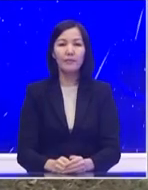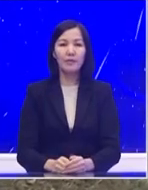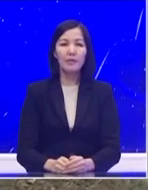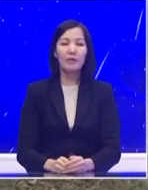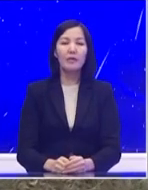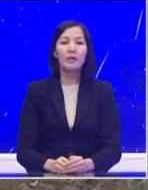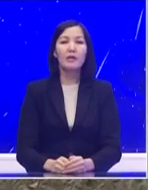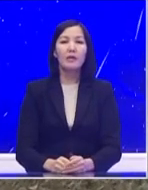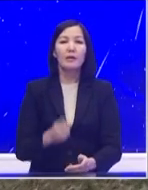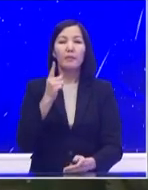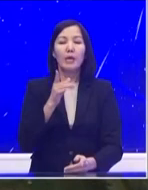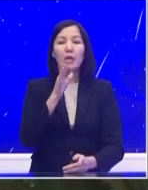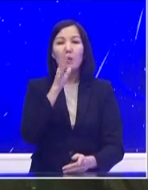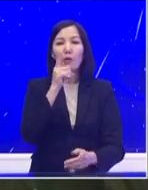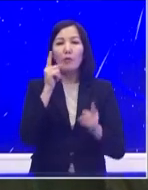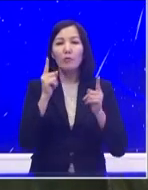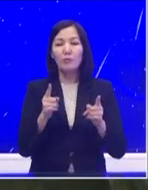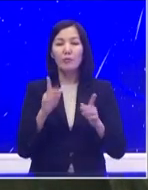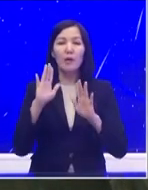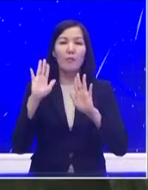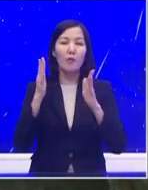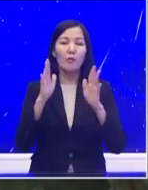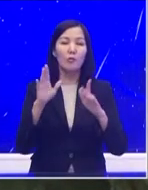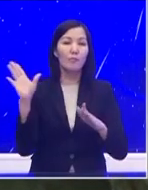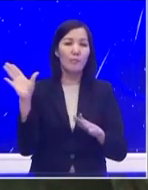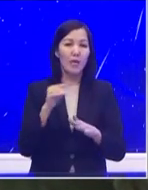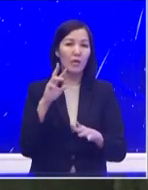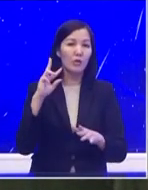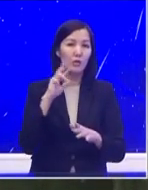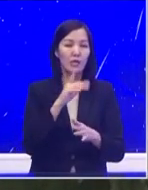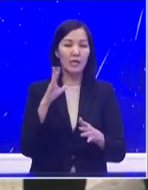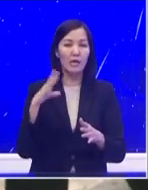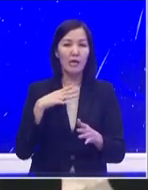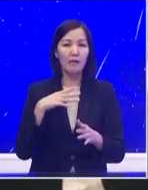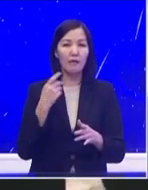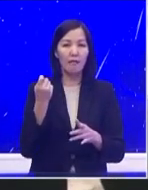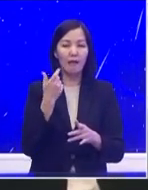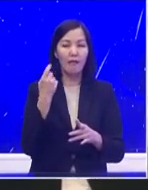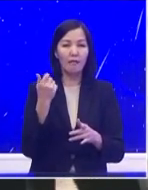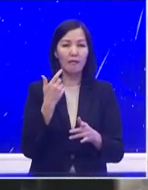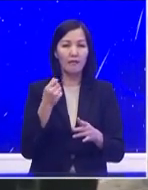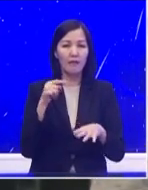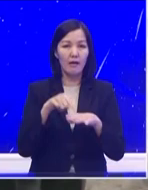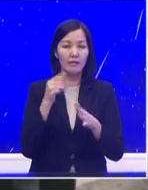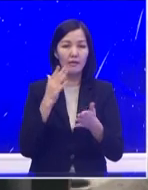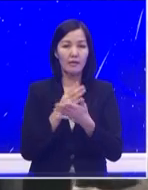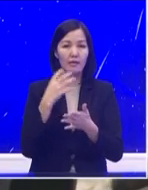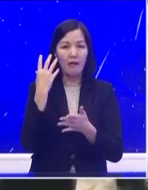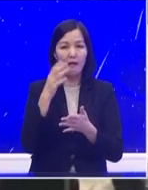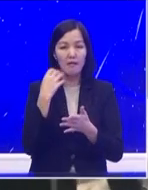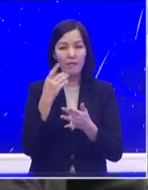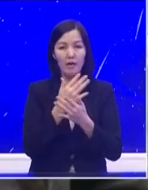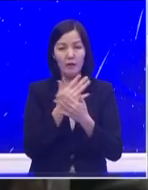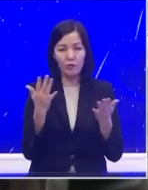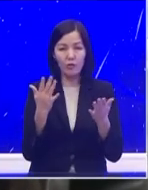Бактериялық күйік бір маусымдақ бүкіл бақты құртуы мүмкін. Бұл зиянкес барлық дәнді дақылдарға әсер етеді. Мәселен, алма, алмұрт, өрік